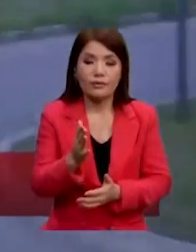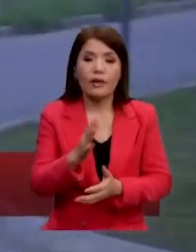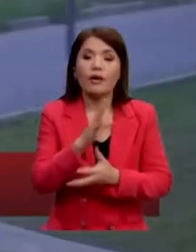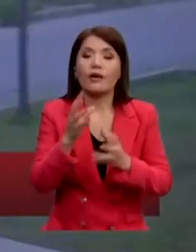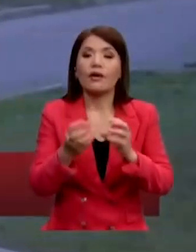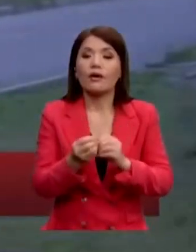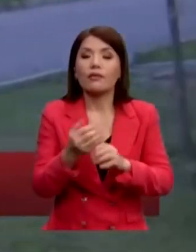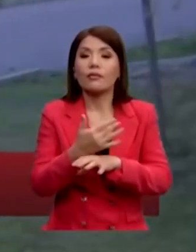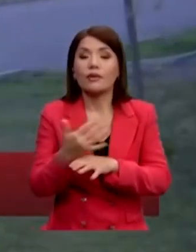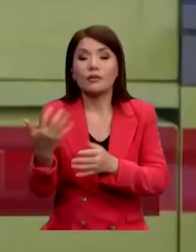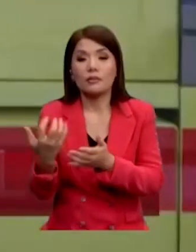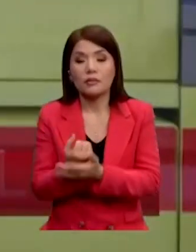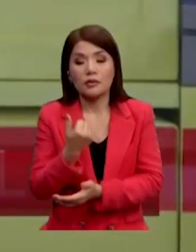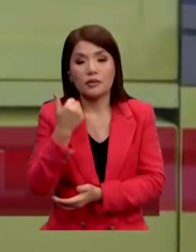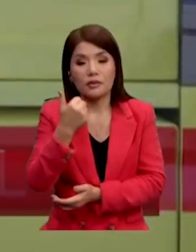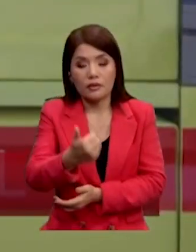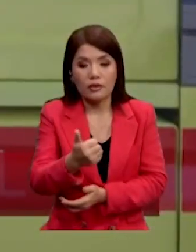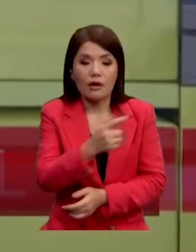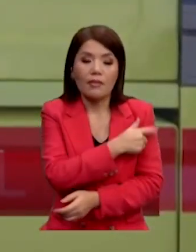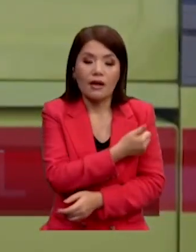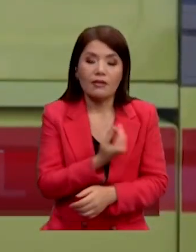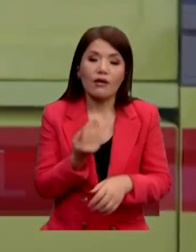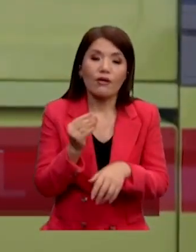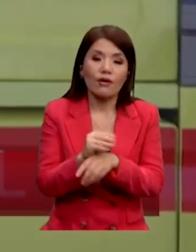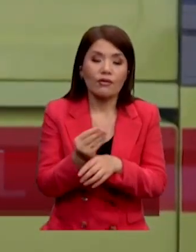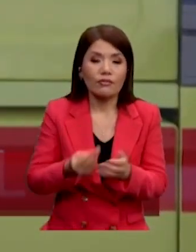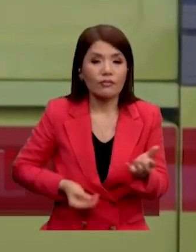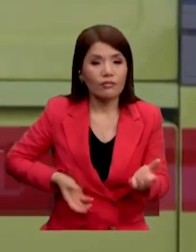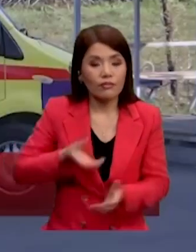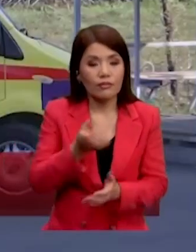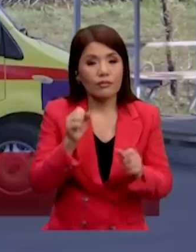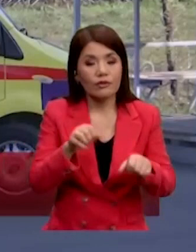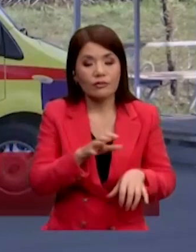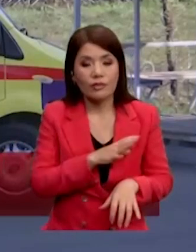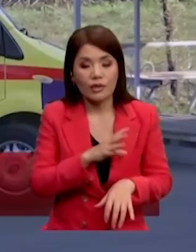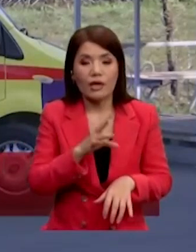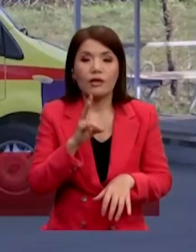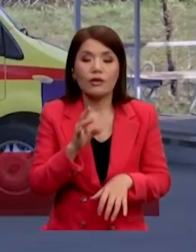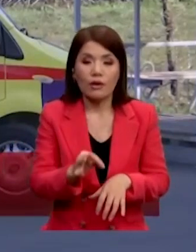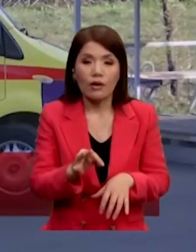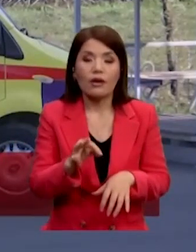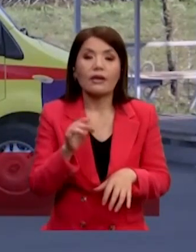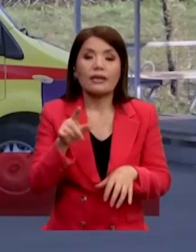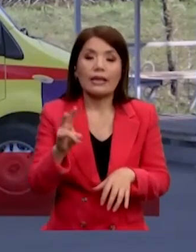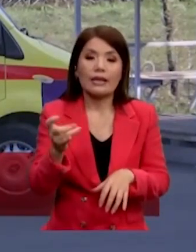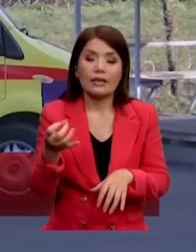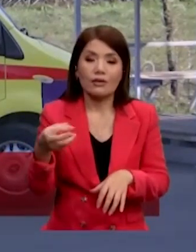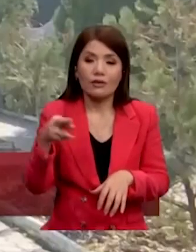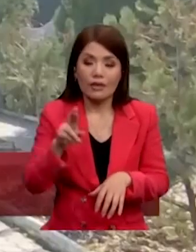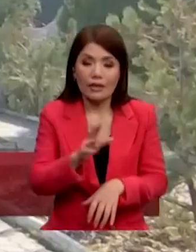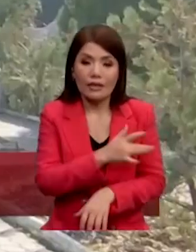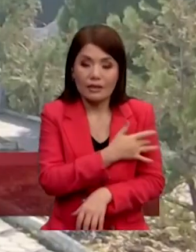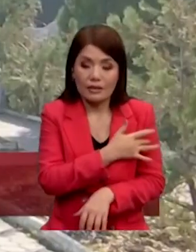қорытындысы оң нәтиже шығарса, аталған ауруханаға қосымша қаржы бөлінуде мүмкін. Бір айта кетерлігі, нейрохирургиялық